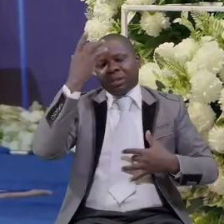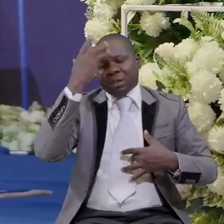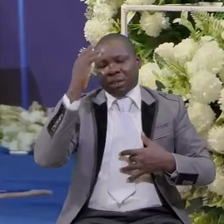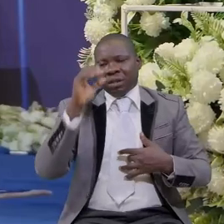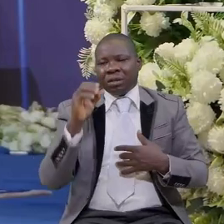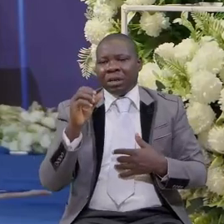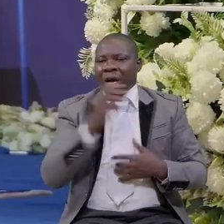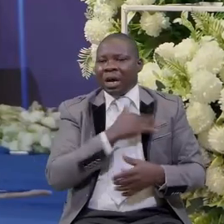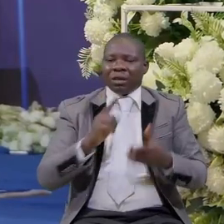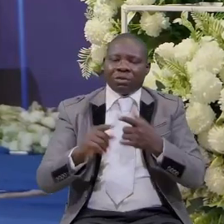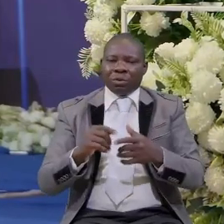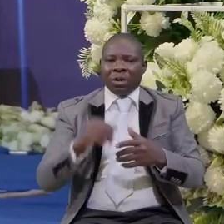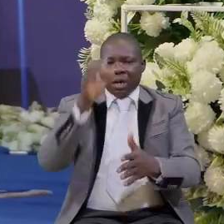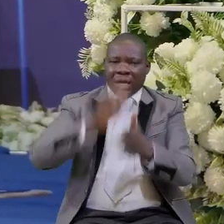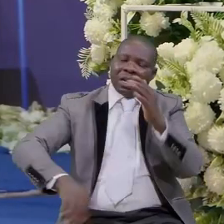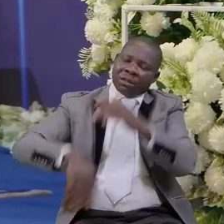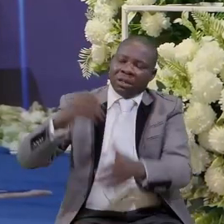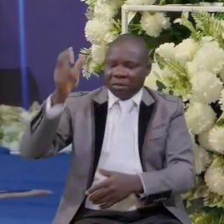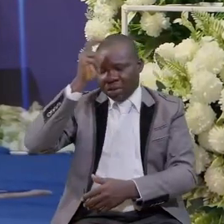les démons.